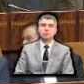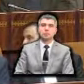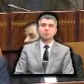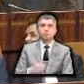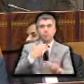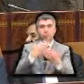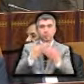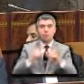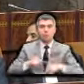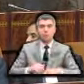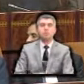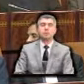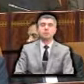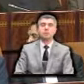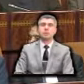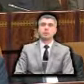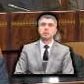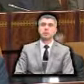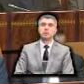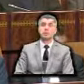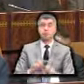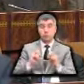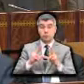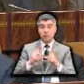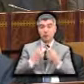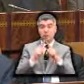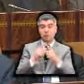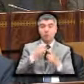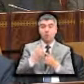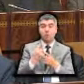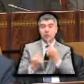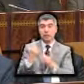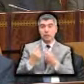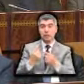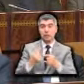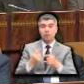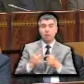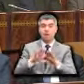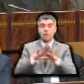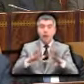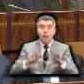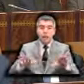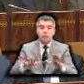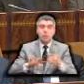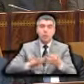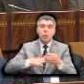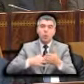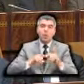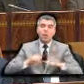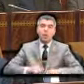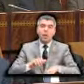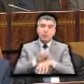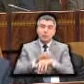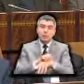شكرا السيد الوزير. تنأكد لك ان معالجة وضعية هذه الأراضي السلالية والعرشية وأراضي الجيش السيد الوزير اصبحت